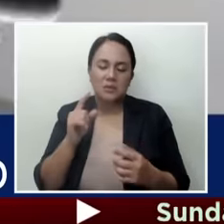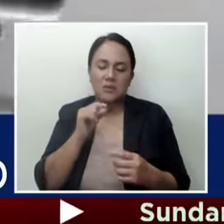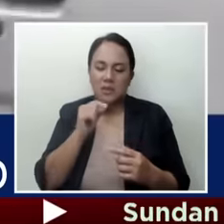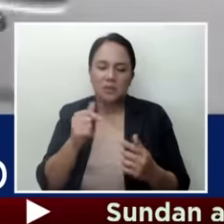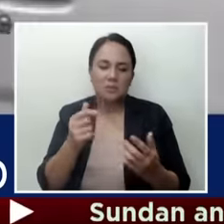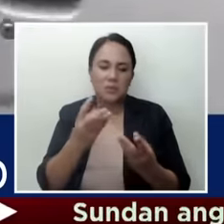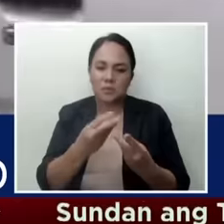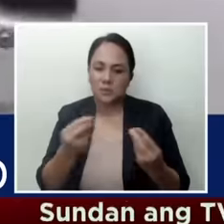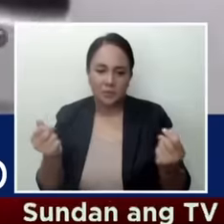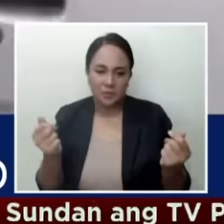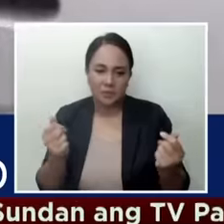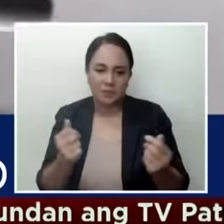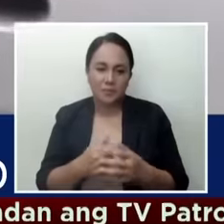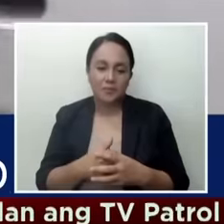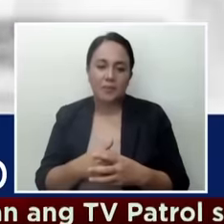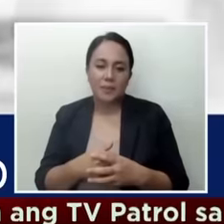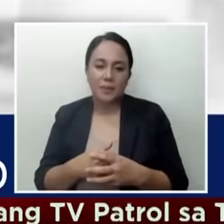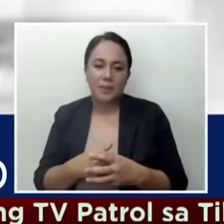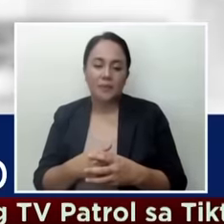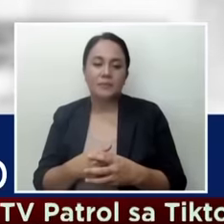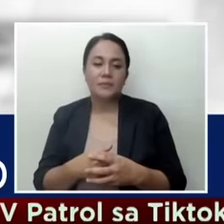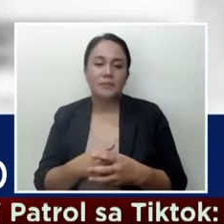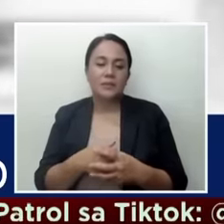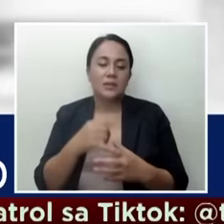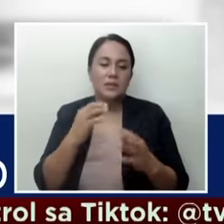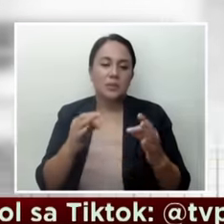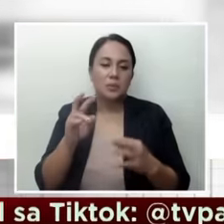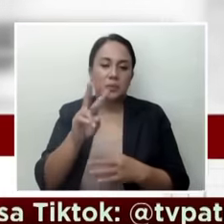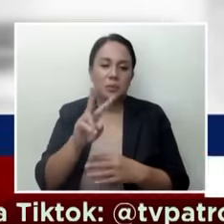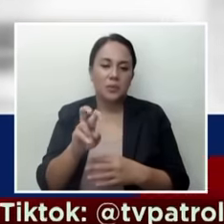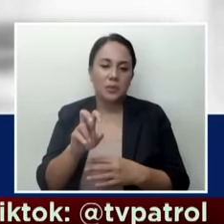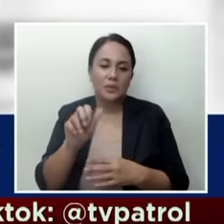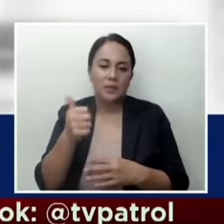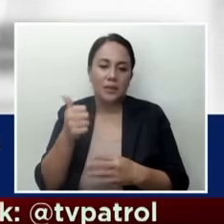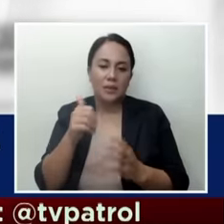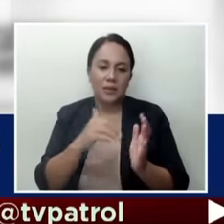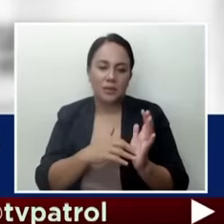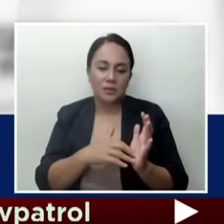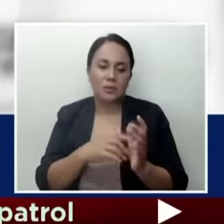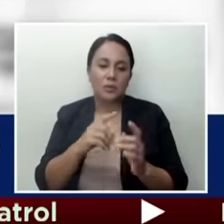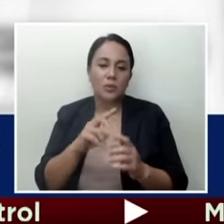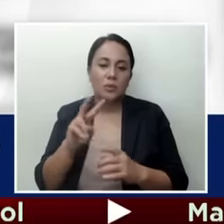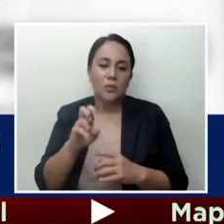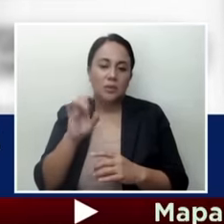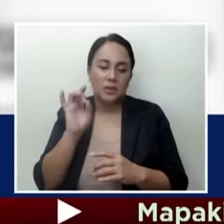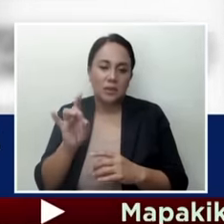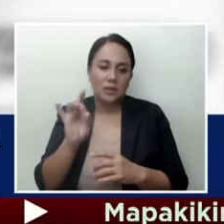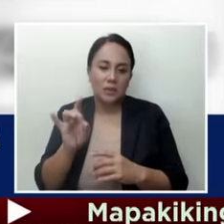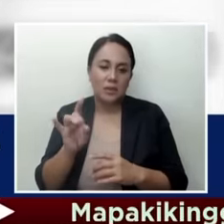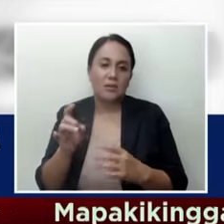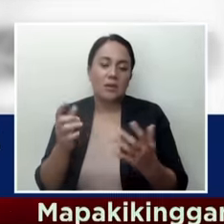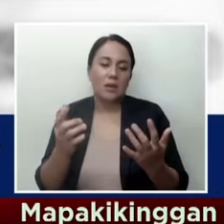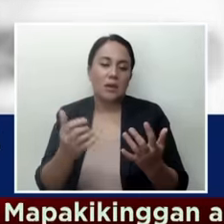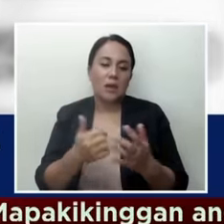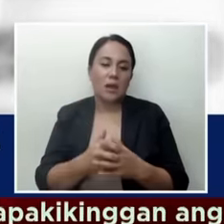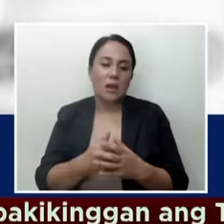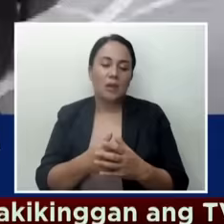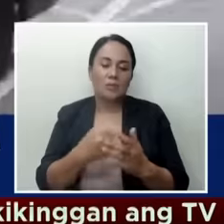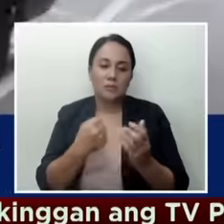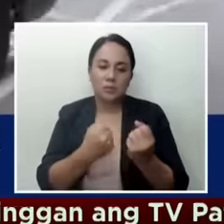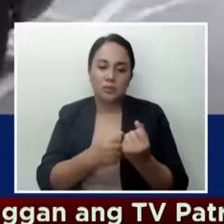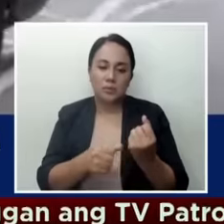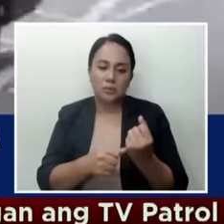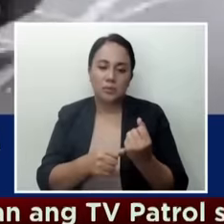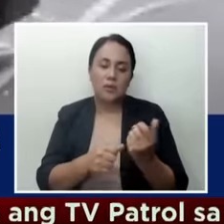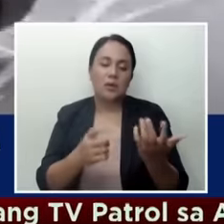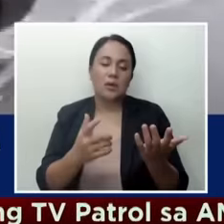nasusolusyonan. Samantala, nasa 210,000 hanggang 280,000 pesos na ang subsidiya ng gobyerno